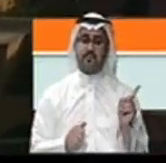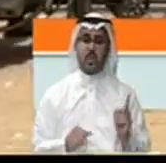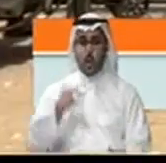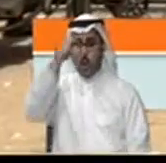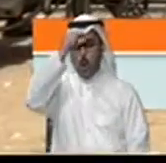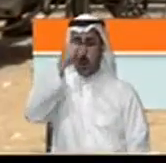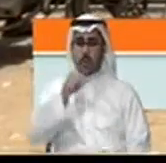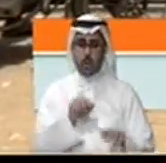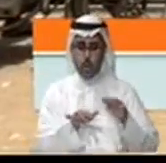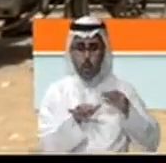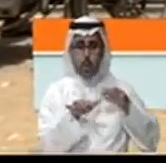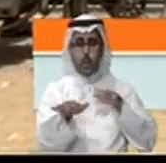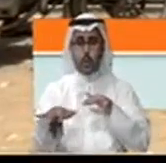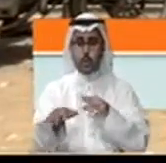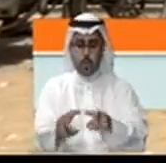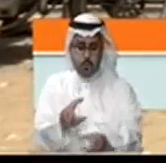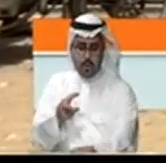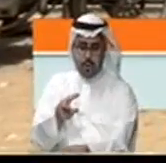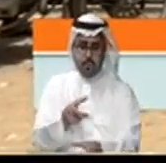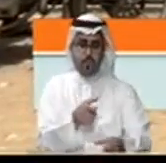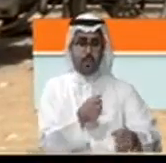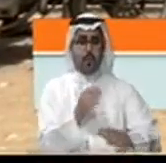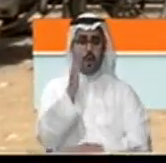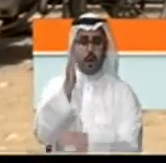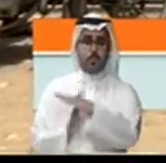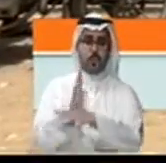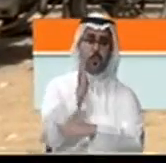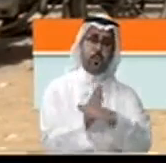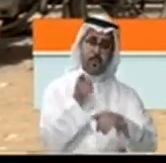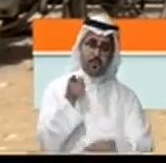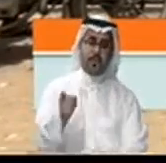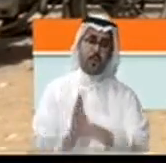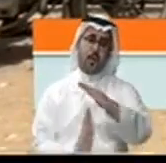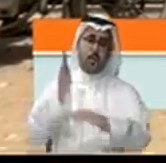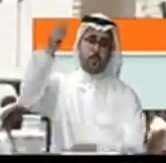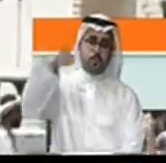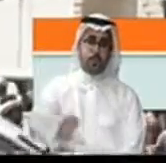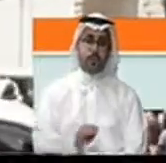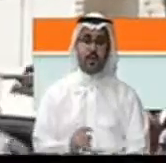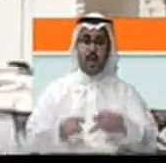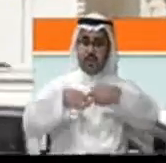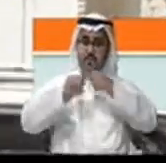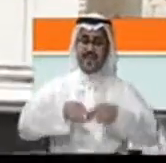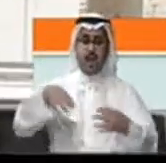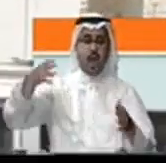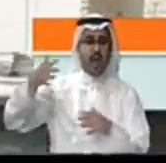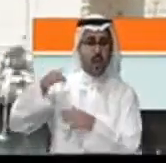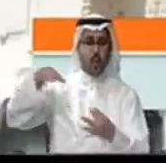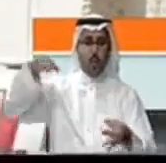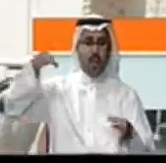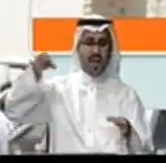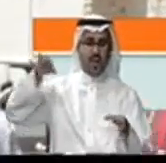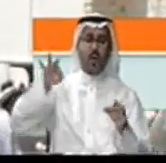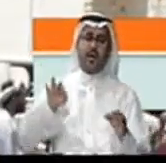الحوثية شنت قصفا مكثفا وأصابت بشكل مباشر مستودعا تابعا لمصنع الورق وأحرقته